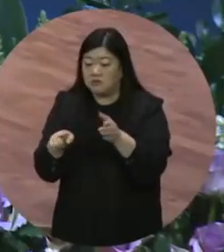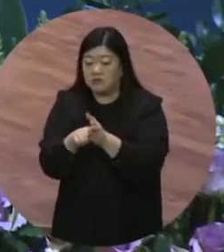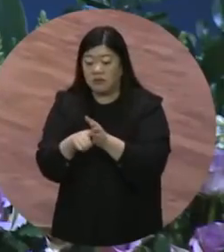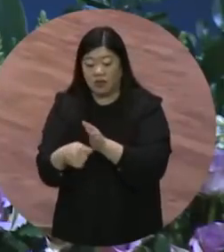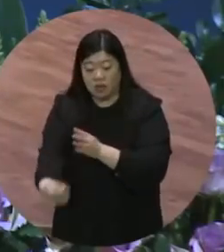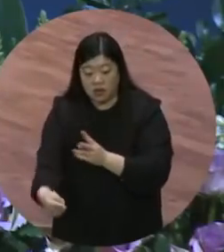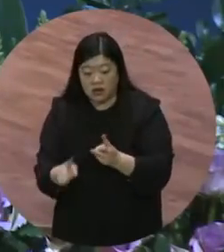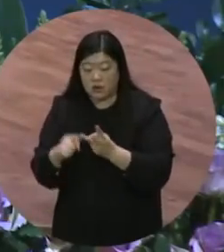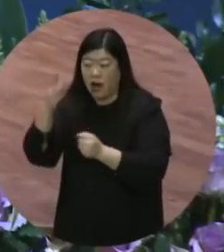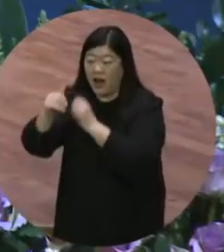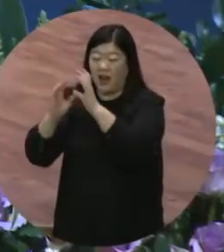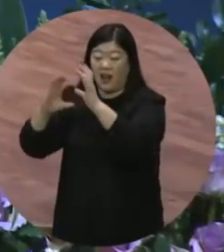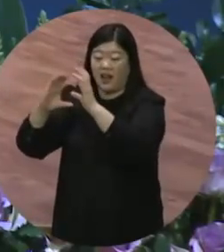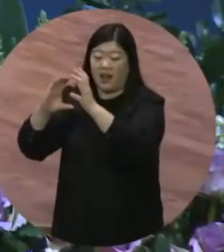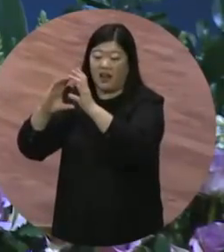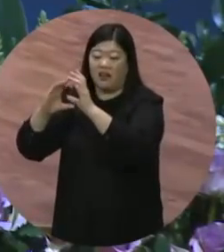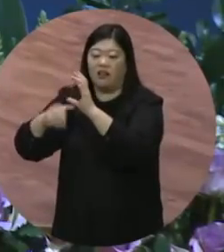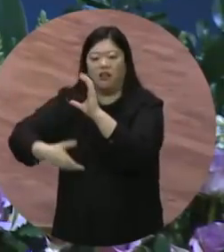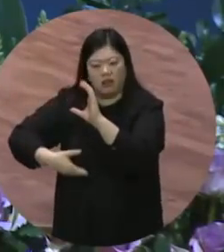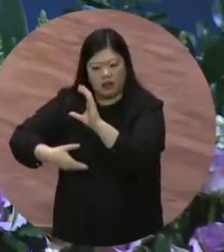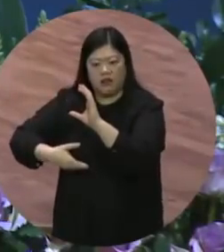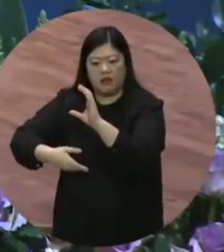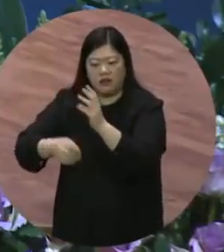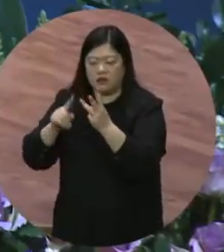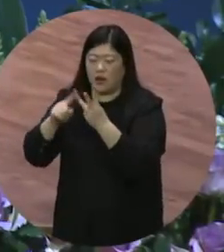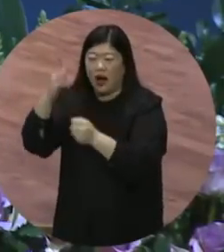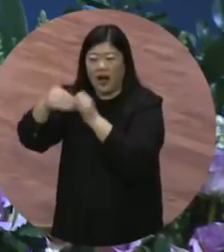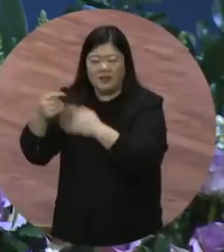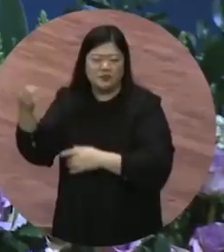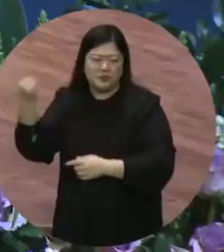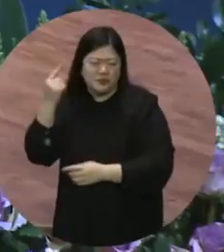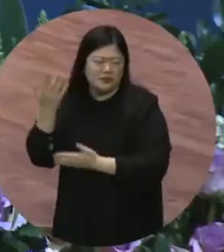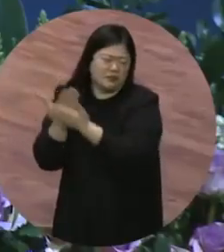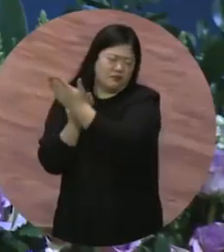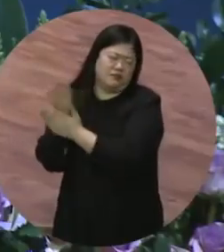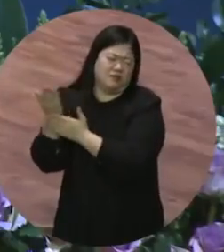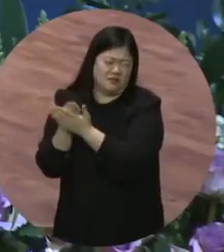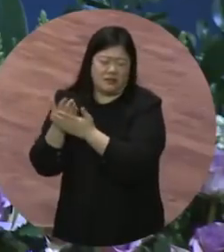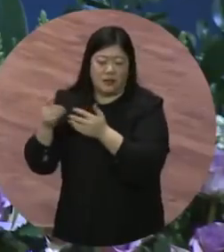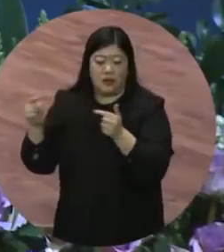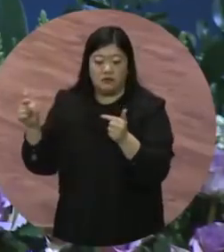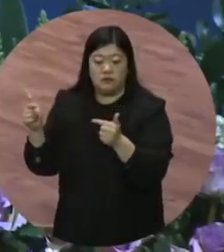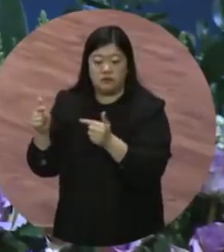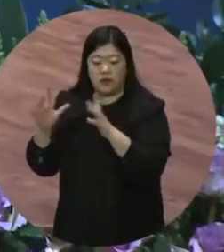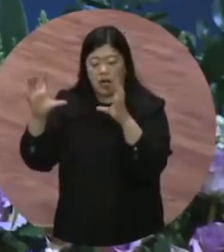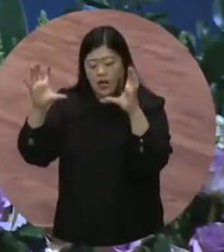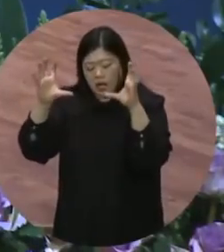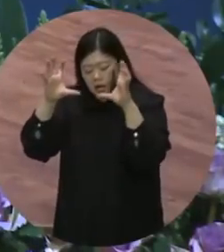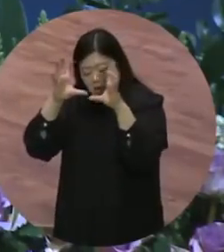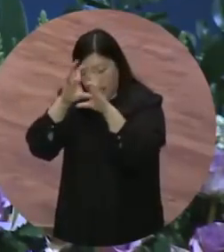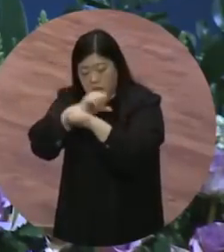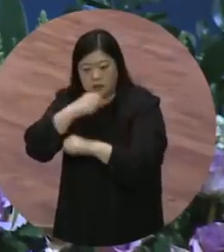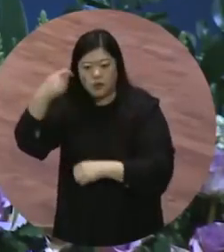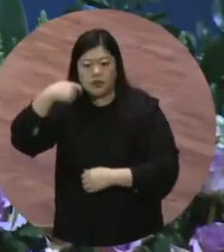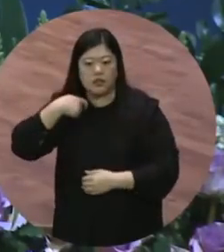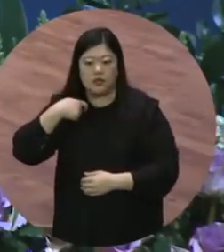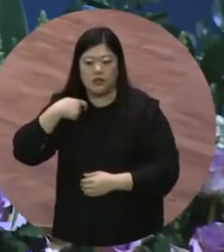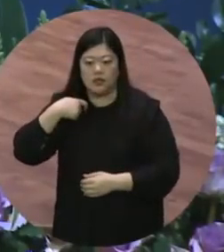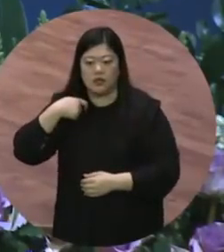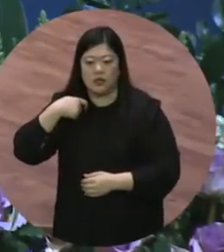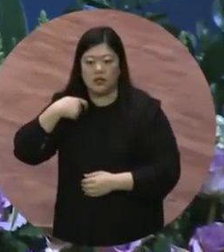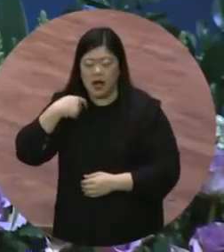사라져버렸습니다. 하나님의 음성이 사라져버린 15년, 영적으로 보면 아브라함 인생의 영적 암흑기였다는 거예요. 사명은